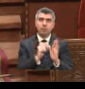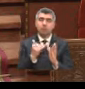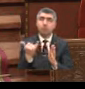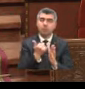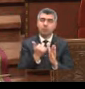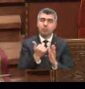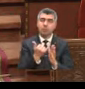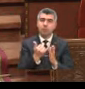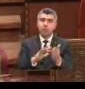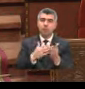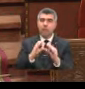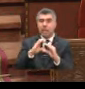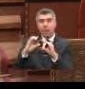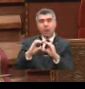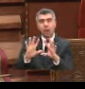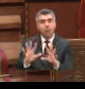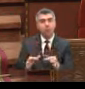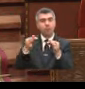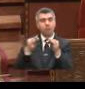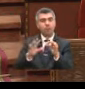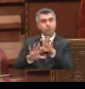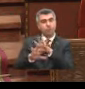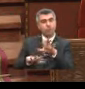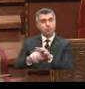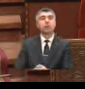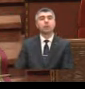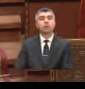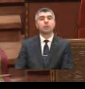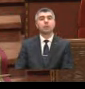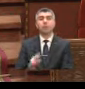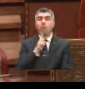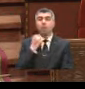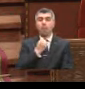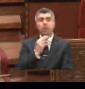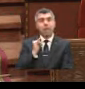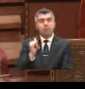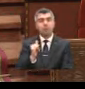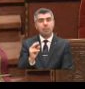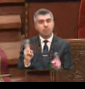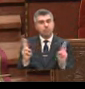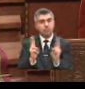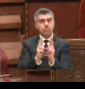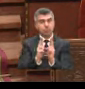المخرجات ديال الحوار الاجتماعي، بحيث أن الحكومة تلتزم باش تبدأ تلاقى مع